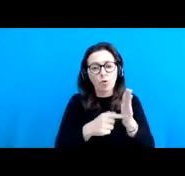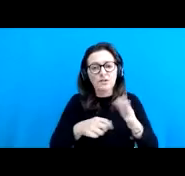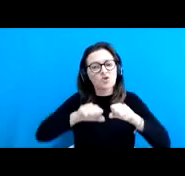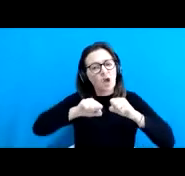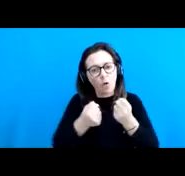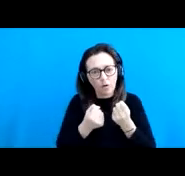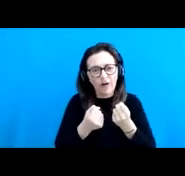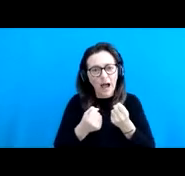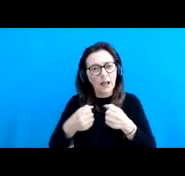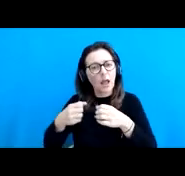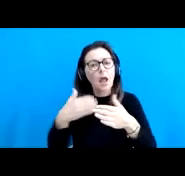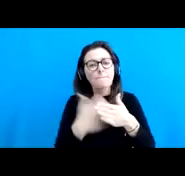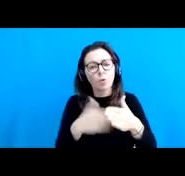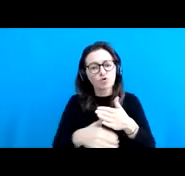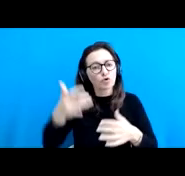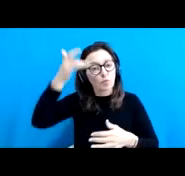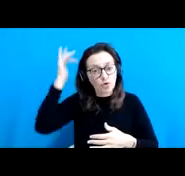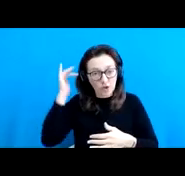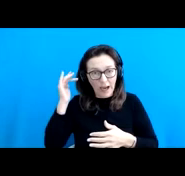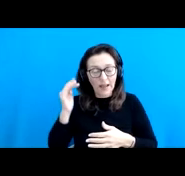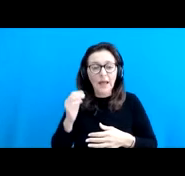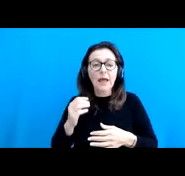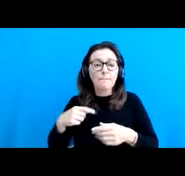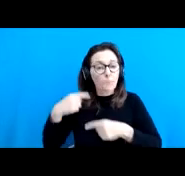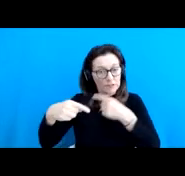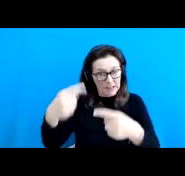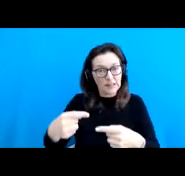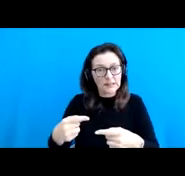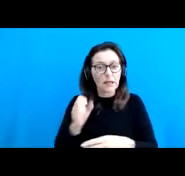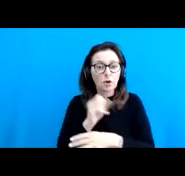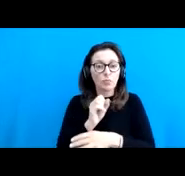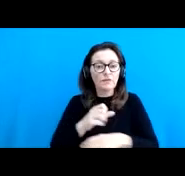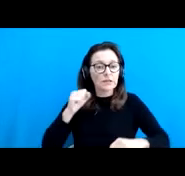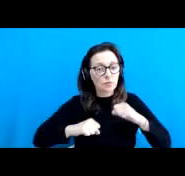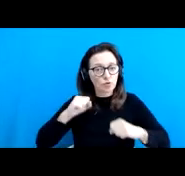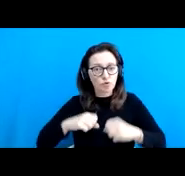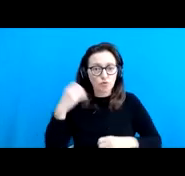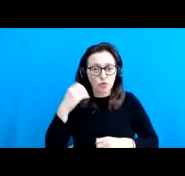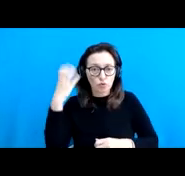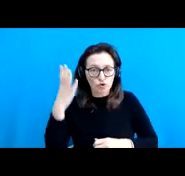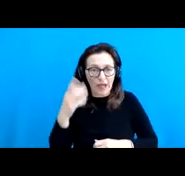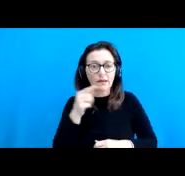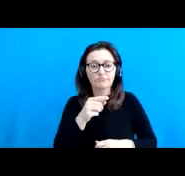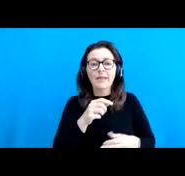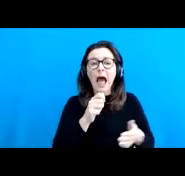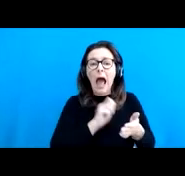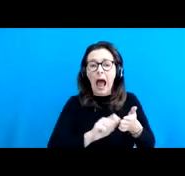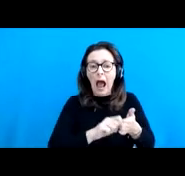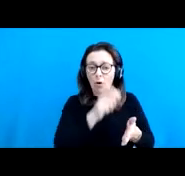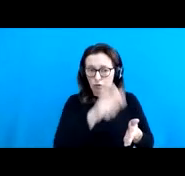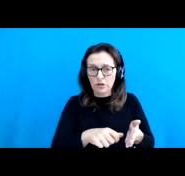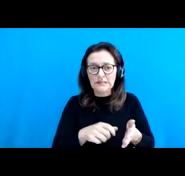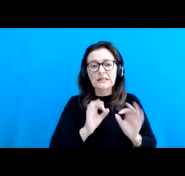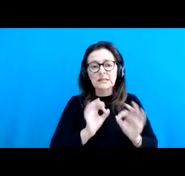njihovih posledic, ki vplivajo na zmožnost učenja. Maja Ogrin je specialistka klinične logopedije